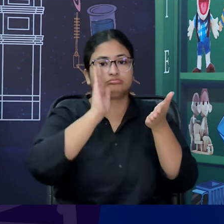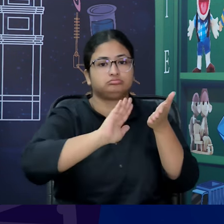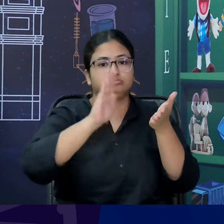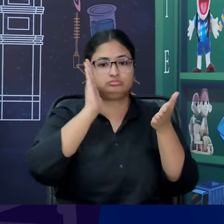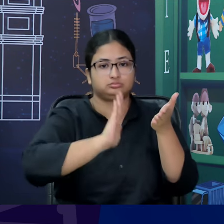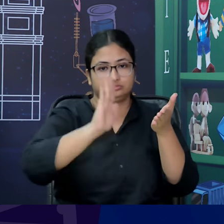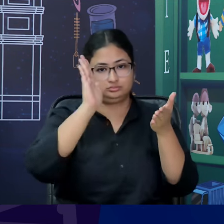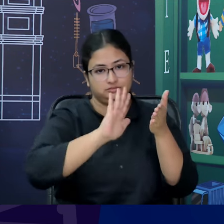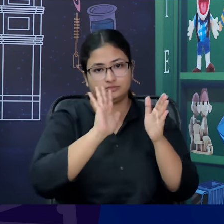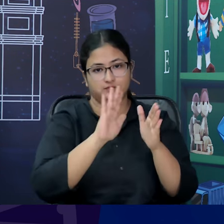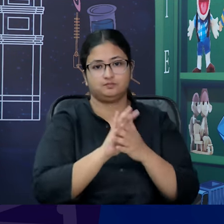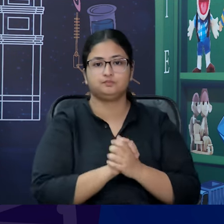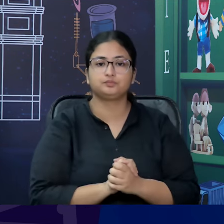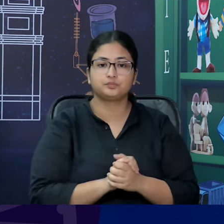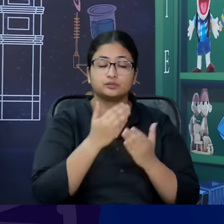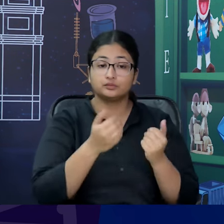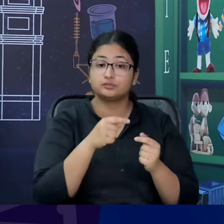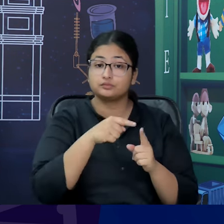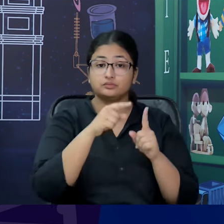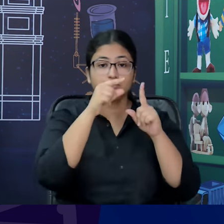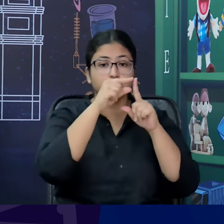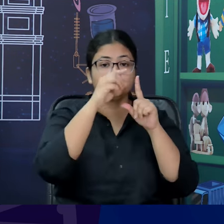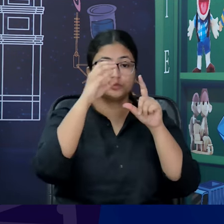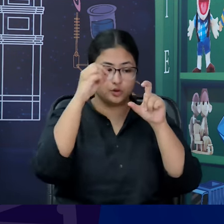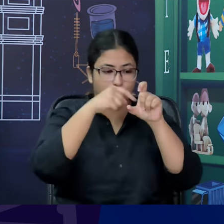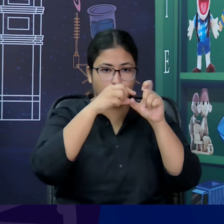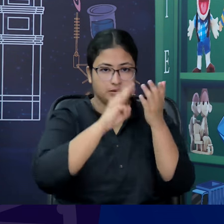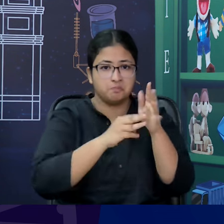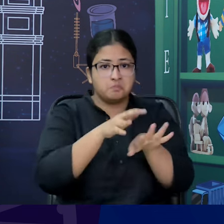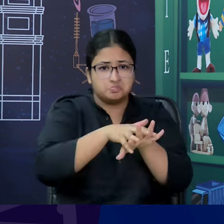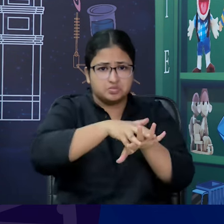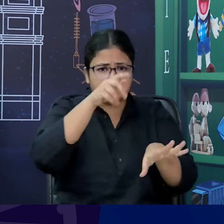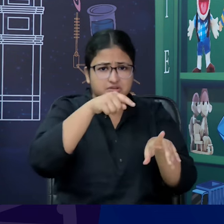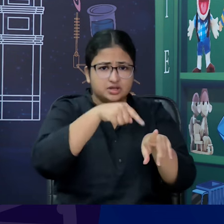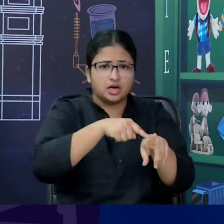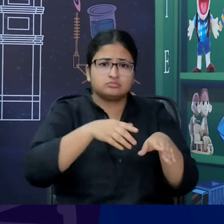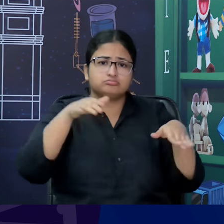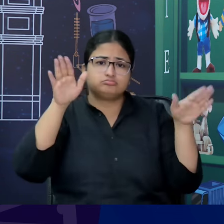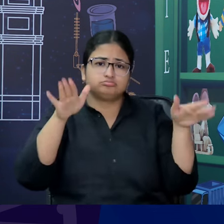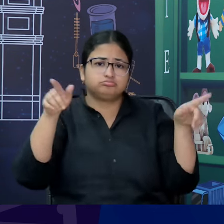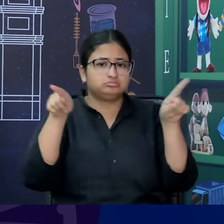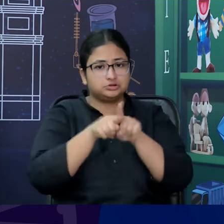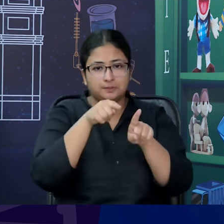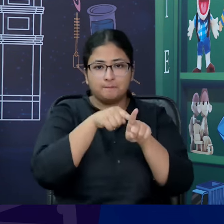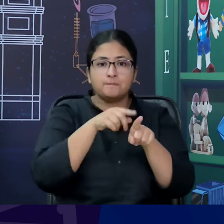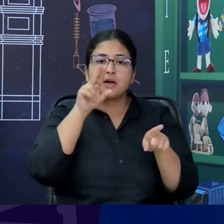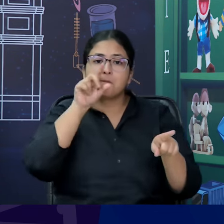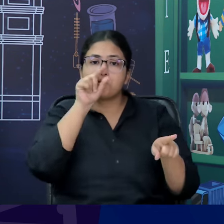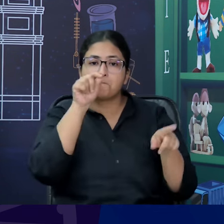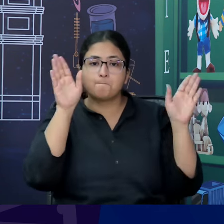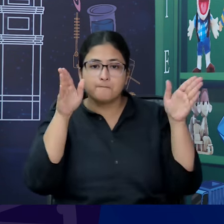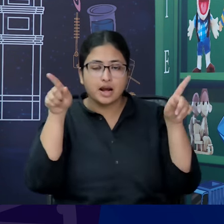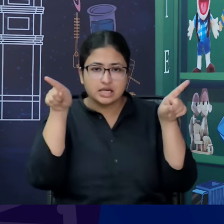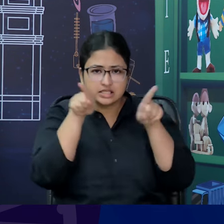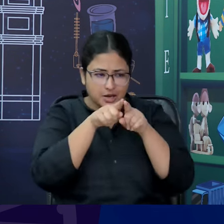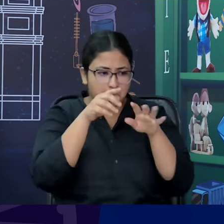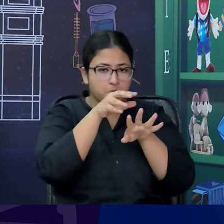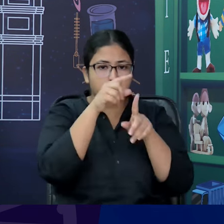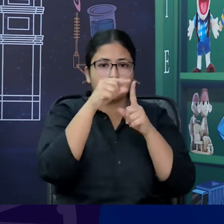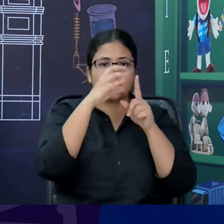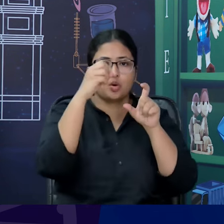चिड़िया के बहाने कविता की उड़ान भला चिड़िया क्या जाने बाहर भीतर इस